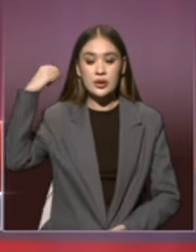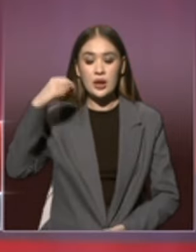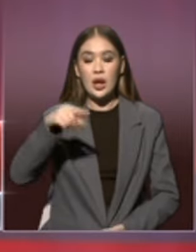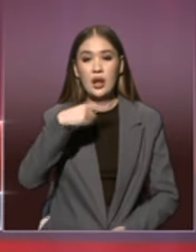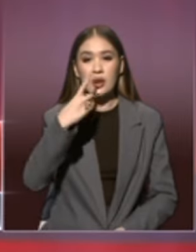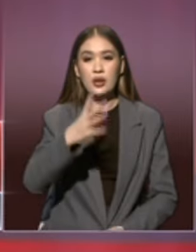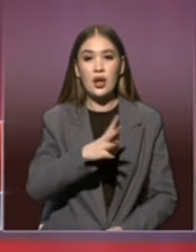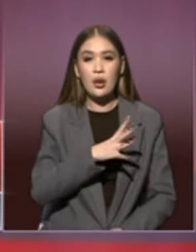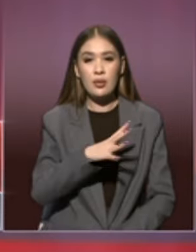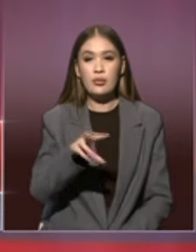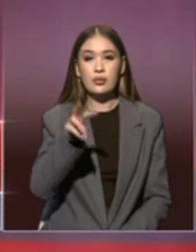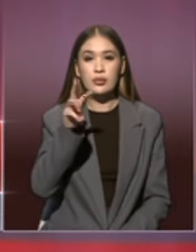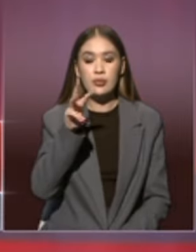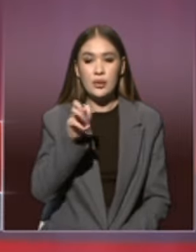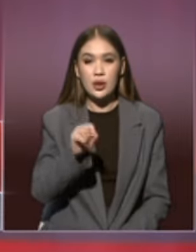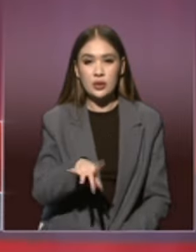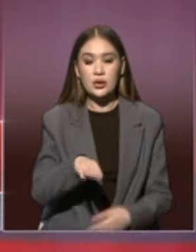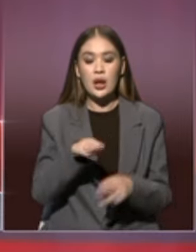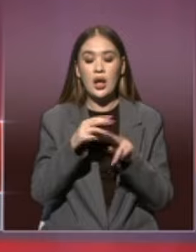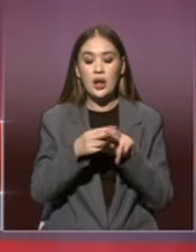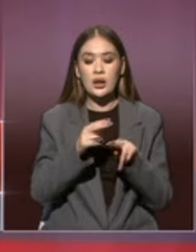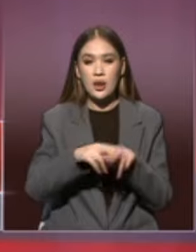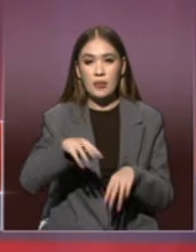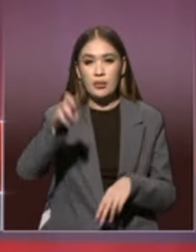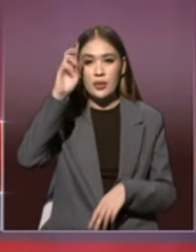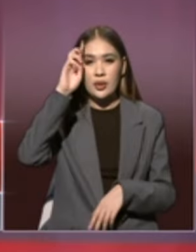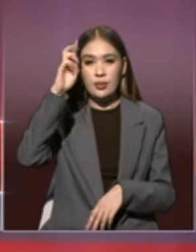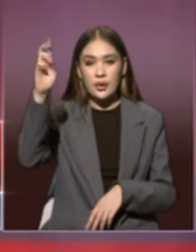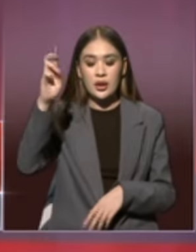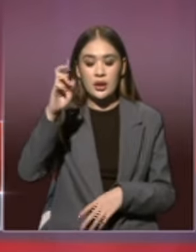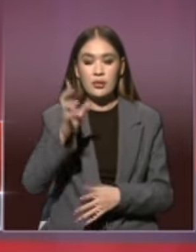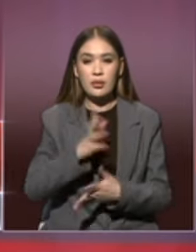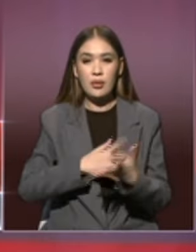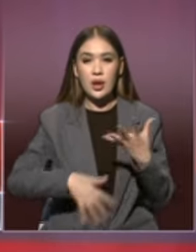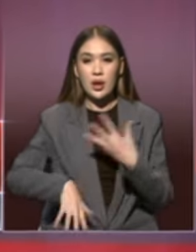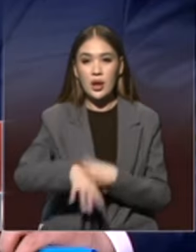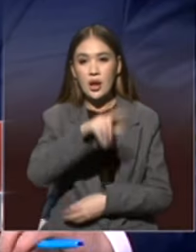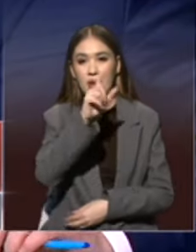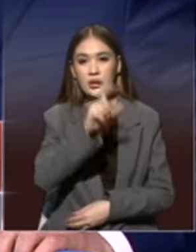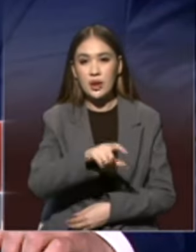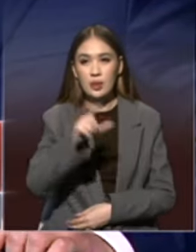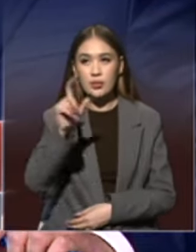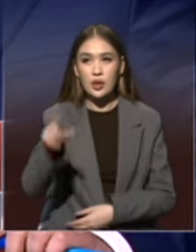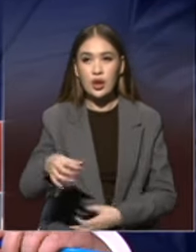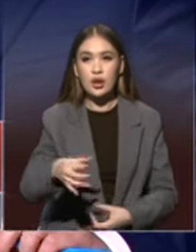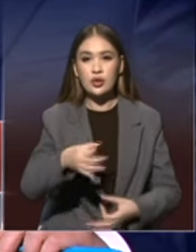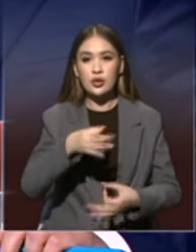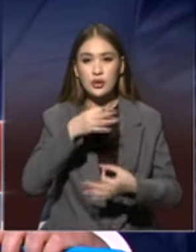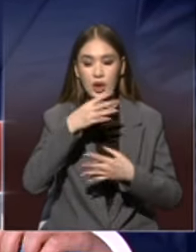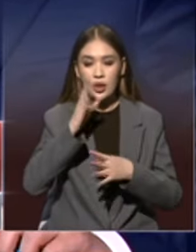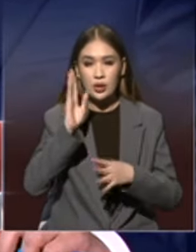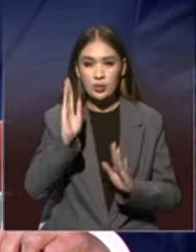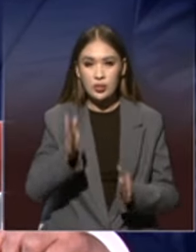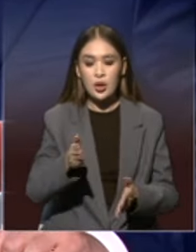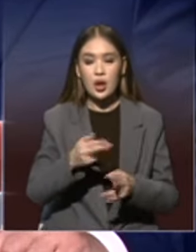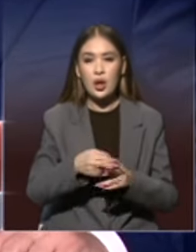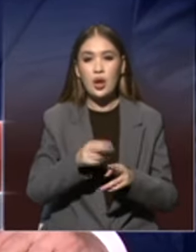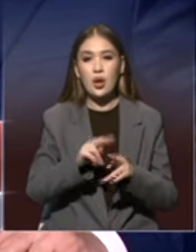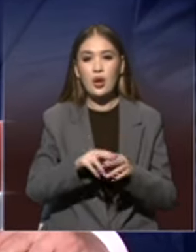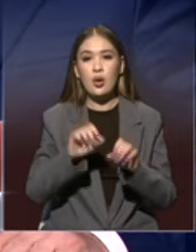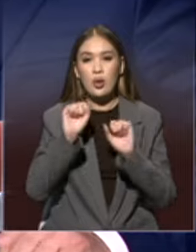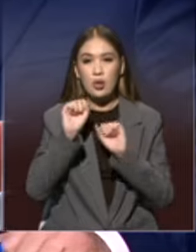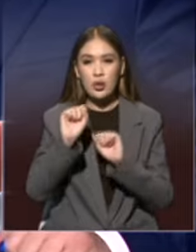айтты. Мемлекет бұл жөнінде барлық адамдардың көңілінен шығады, қорғайды. Ешкім назардан тыс қалмайды